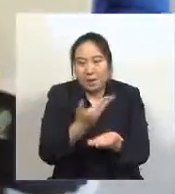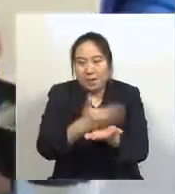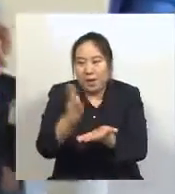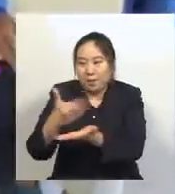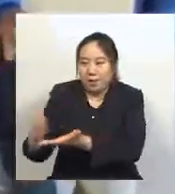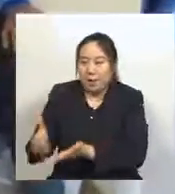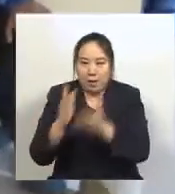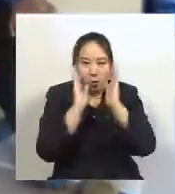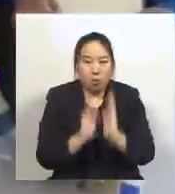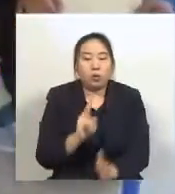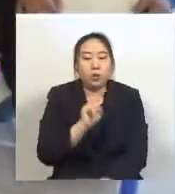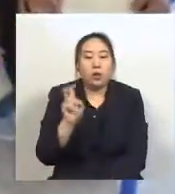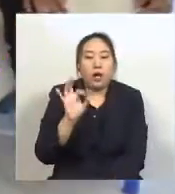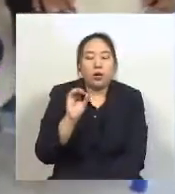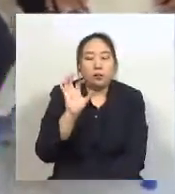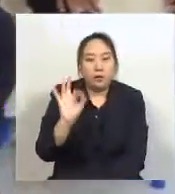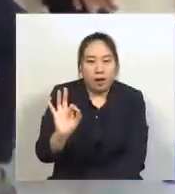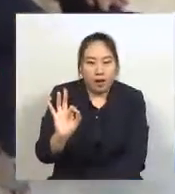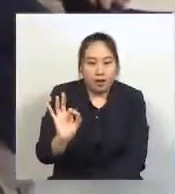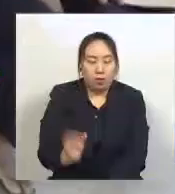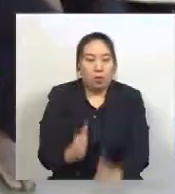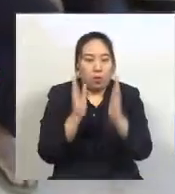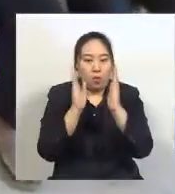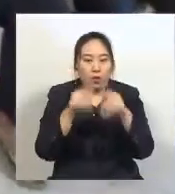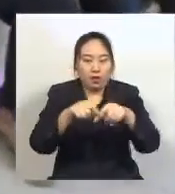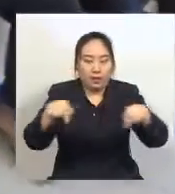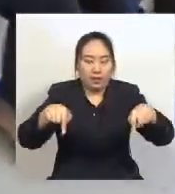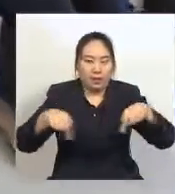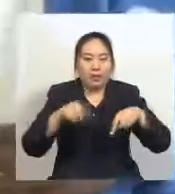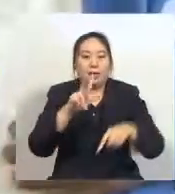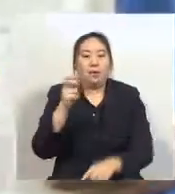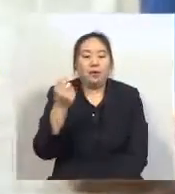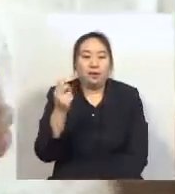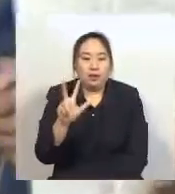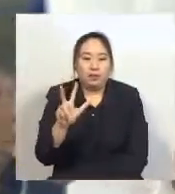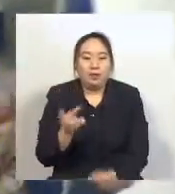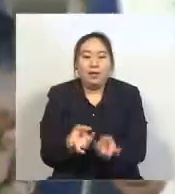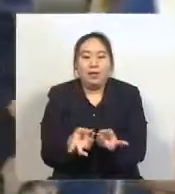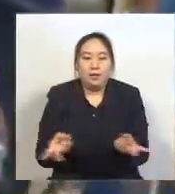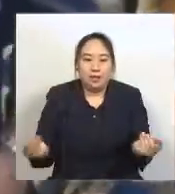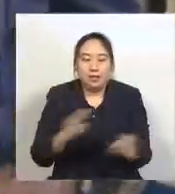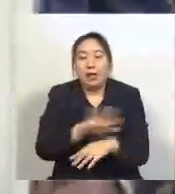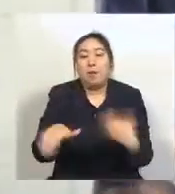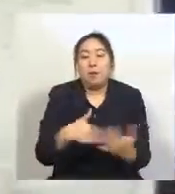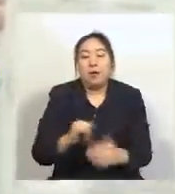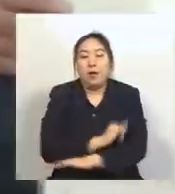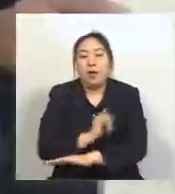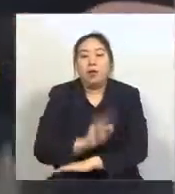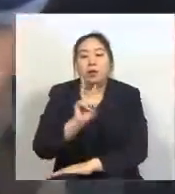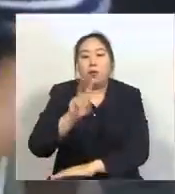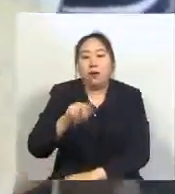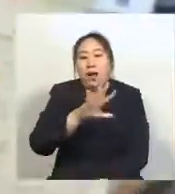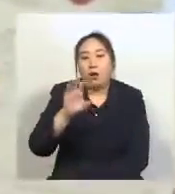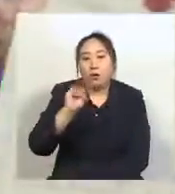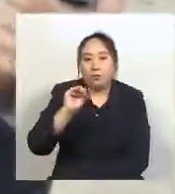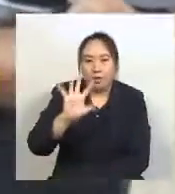วน299ราย313แปลงบนเนื้อที่รวม 2,545 ไร่โ